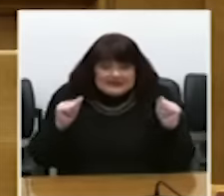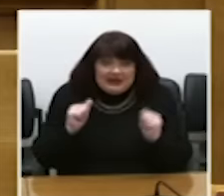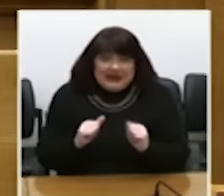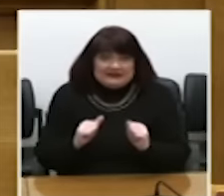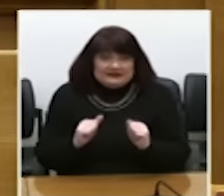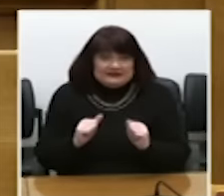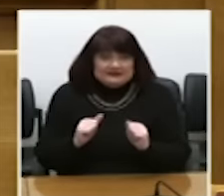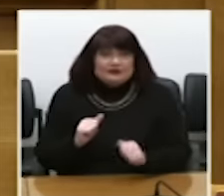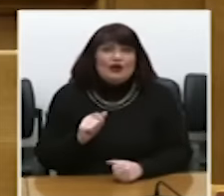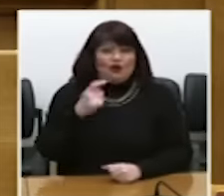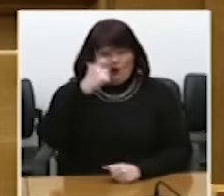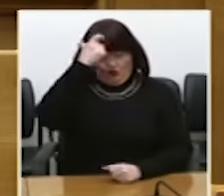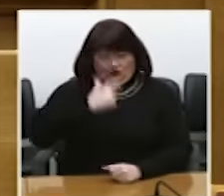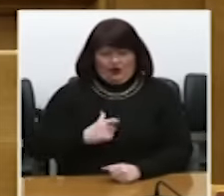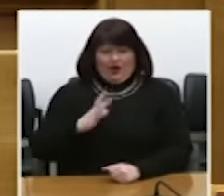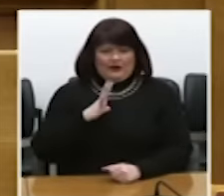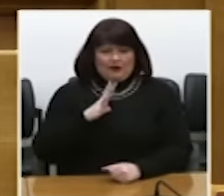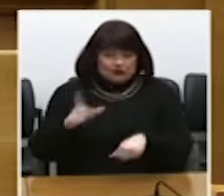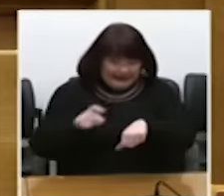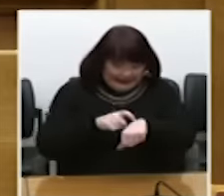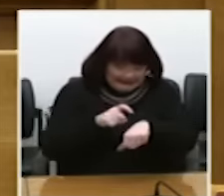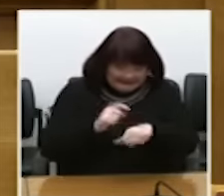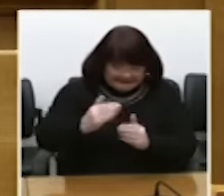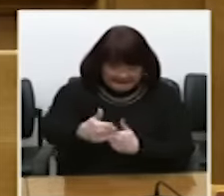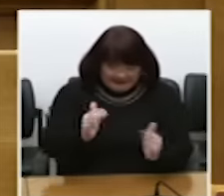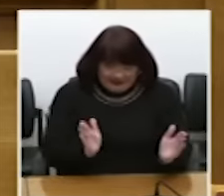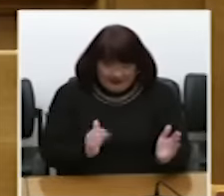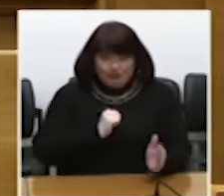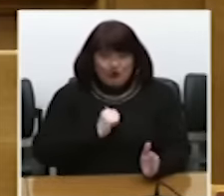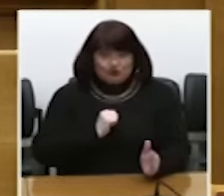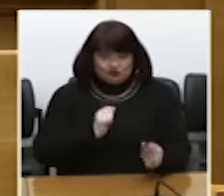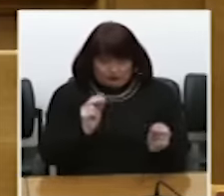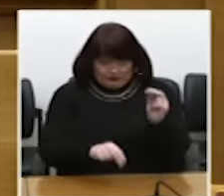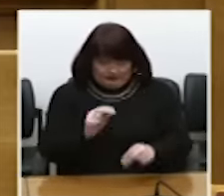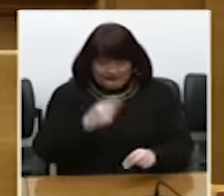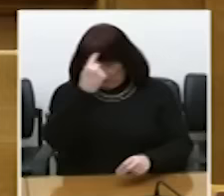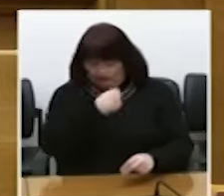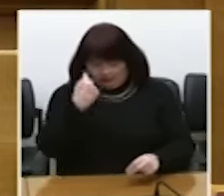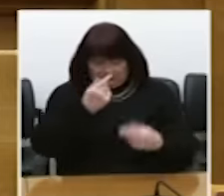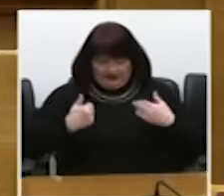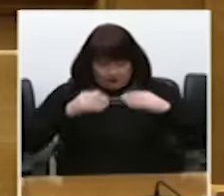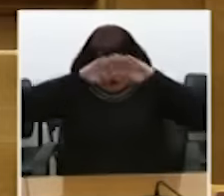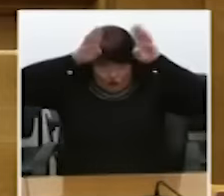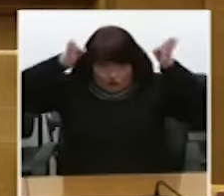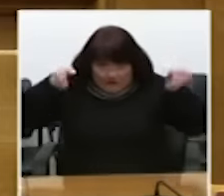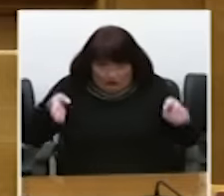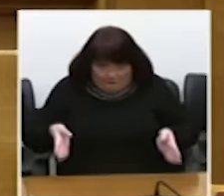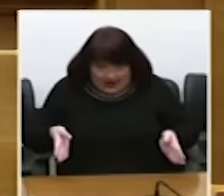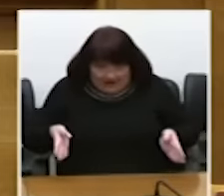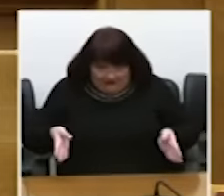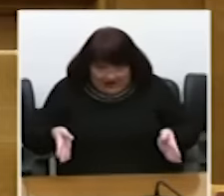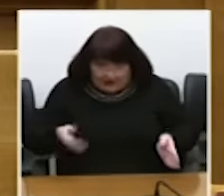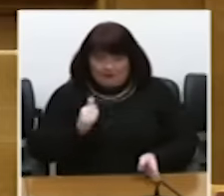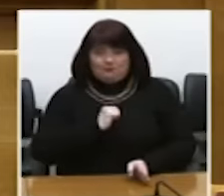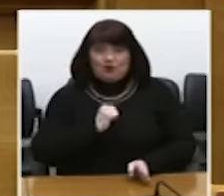Ο ψηφοφόρος, τη στιγμή της ψηφοφορίας, ήταν μόνος με τον εαυτό του, μέσα στο παραβάν, χωρίς να τον